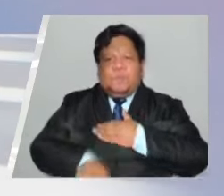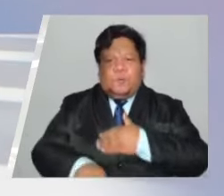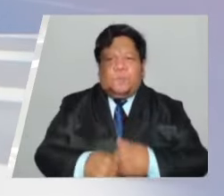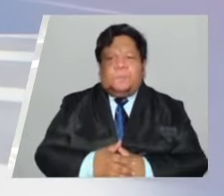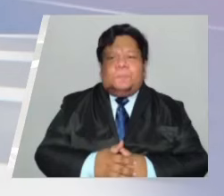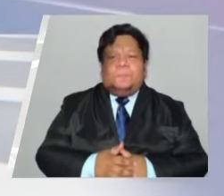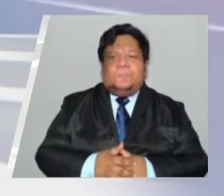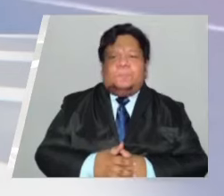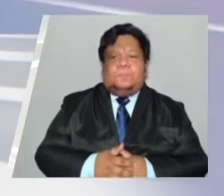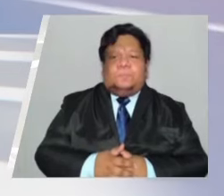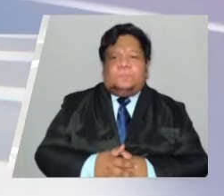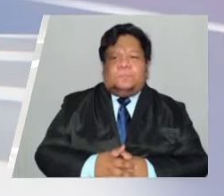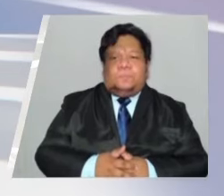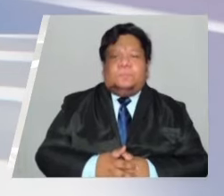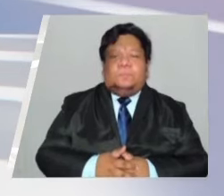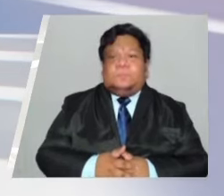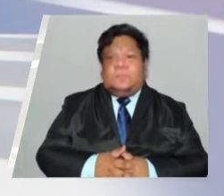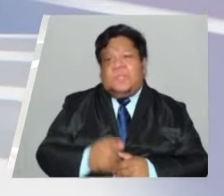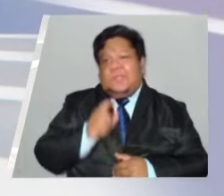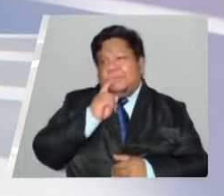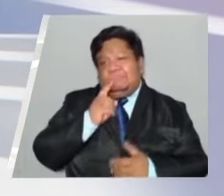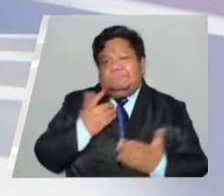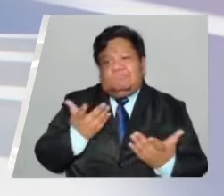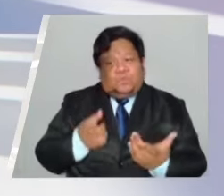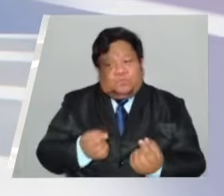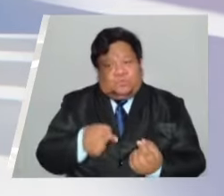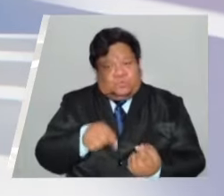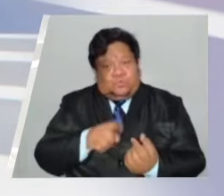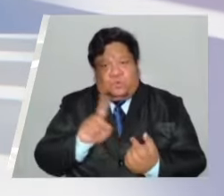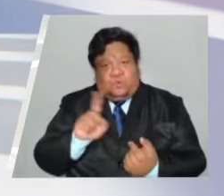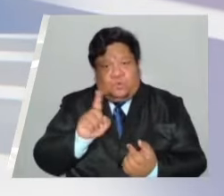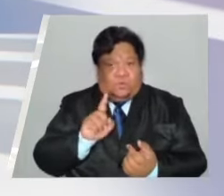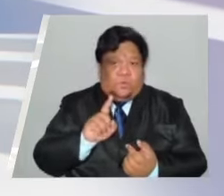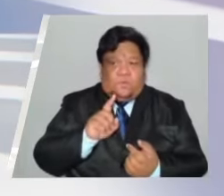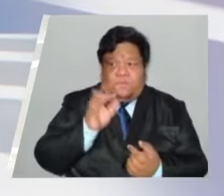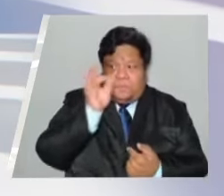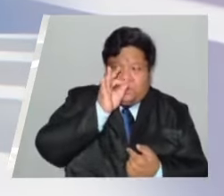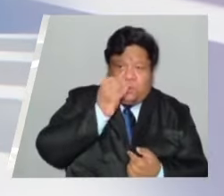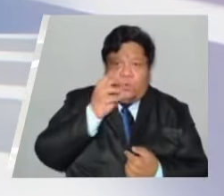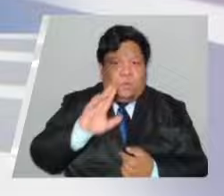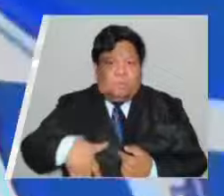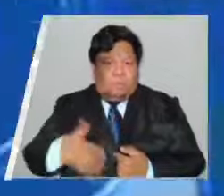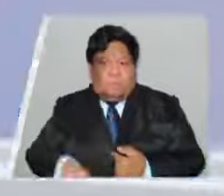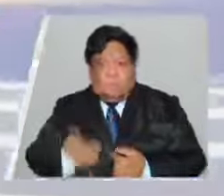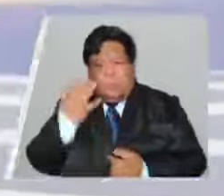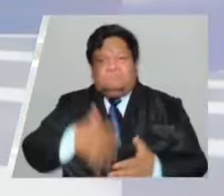Pinag-uusapan din ang magiging nationality ng mga bata na pinalaki lamang sa sinapupunan ng mga Pinay.